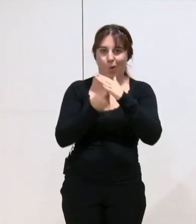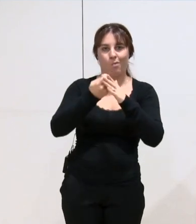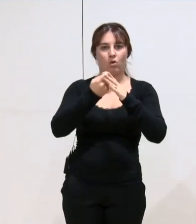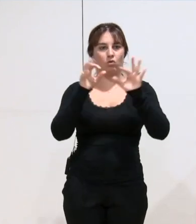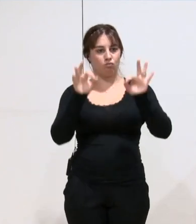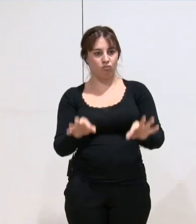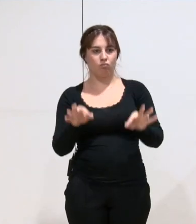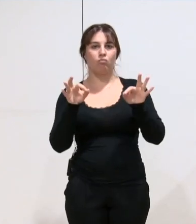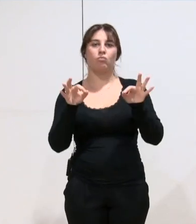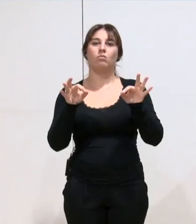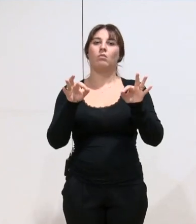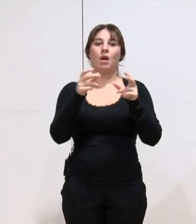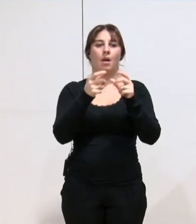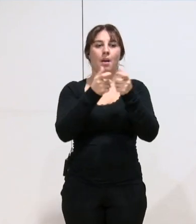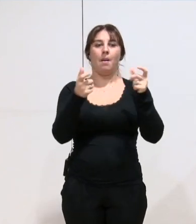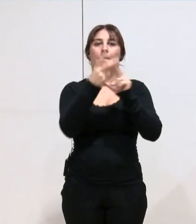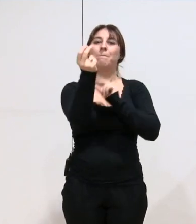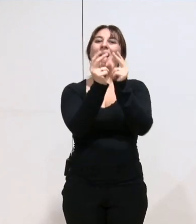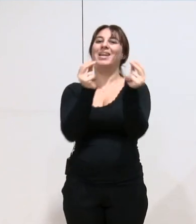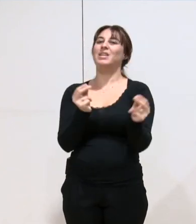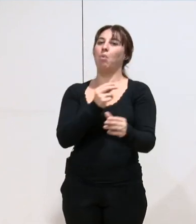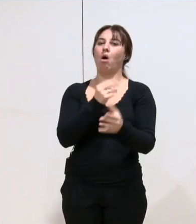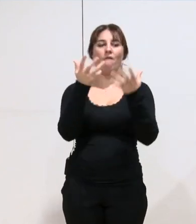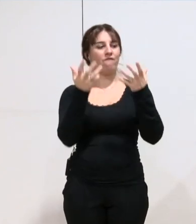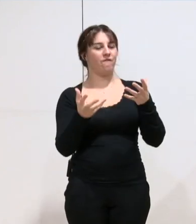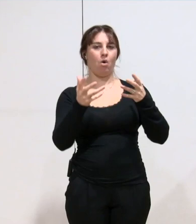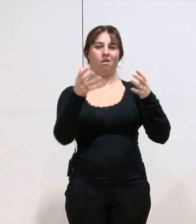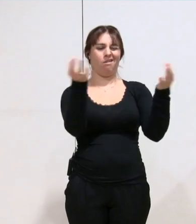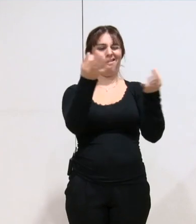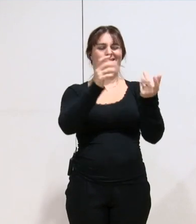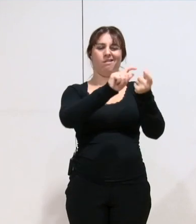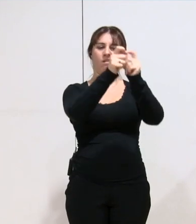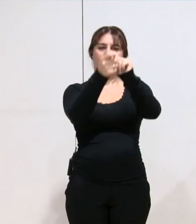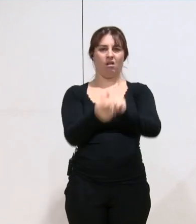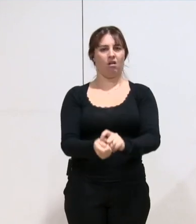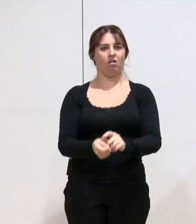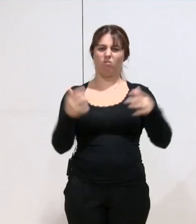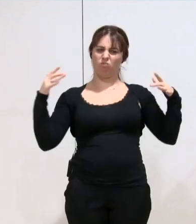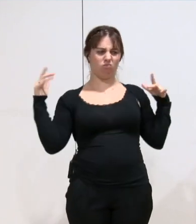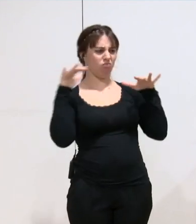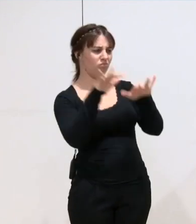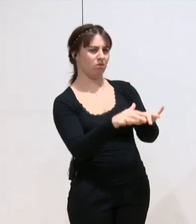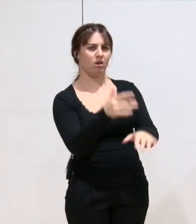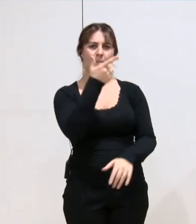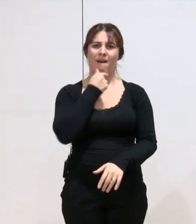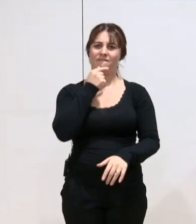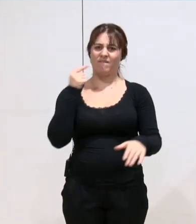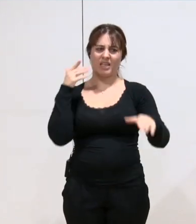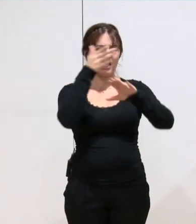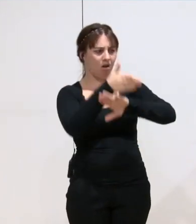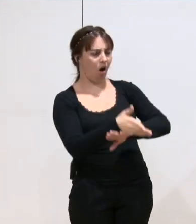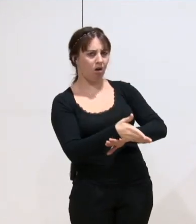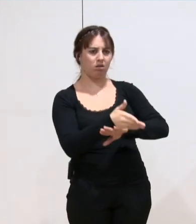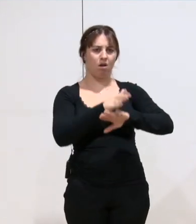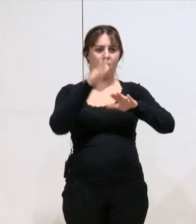réhabilitation du palais du sport afin de lui redonner une utilisation importante, facile d'accès, grâce à